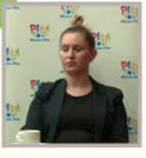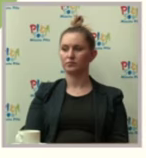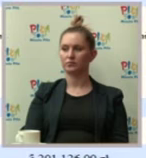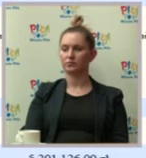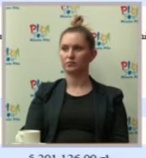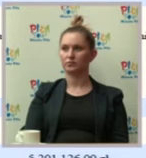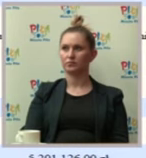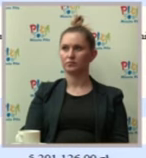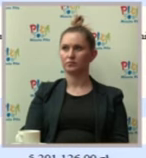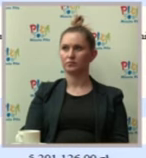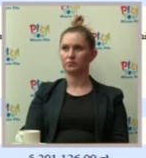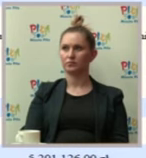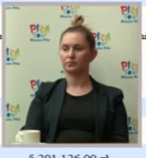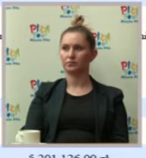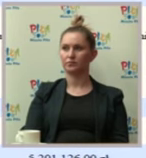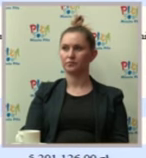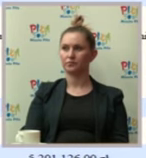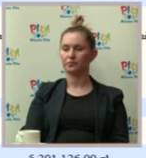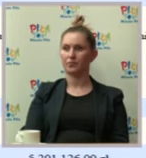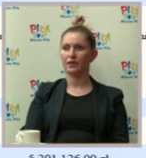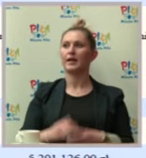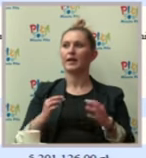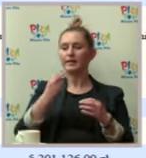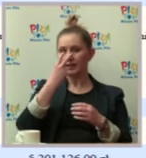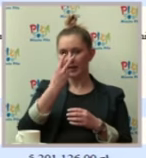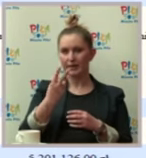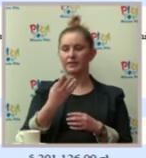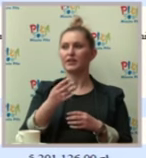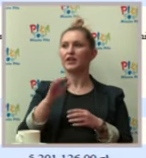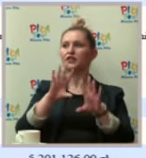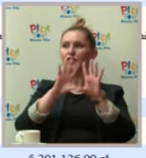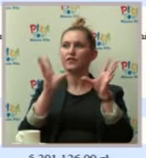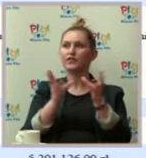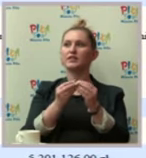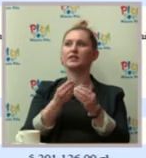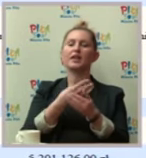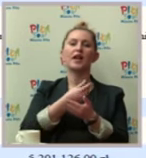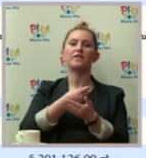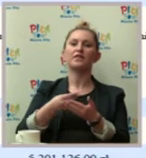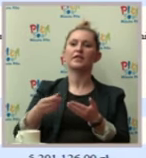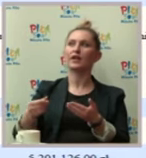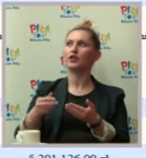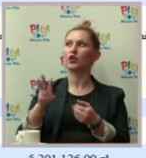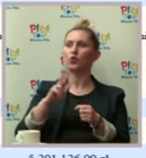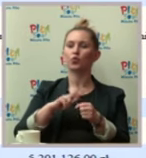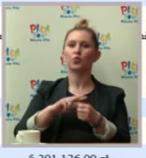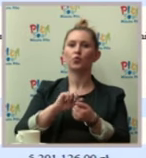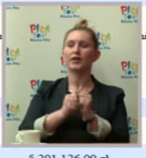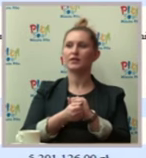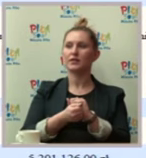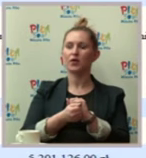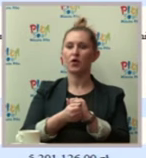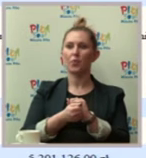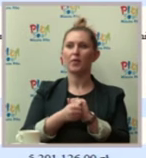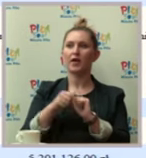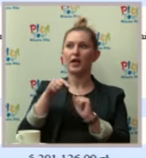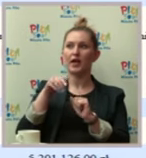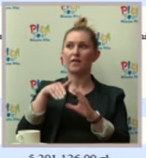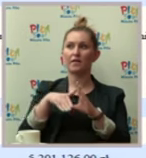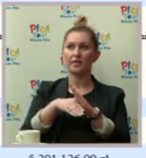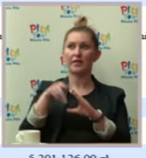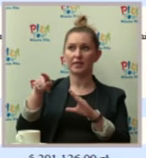ich potrzeby. Oczywiście tutaj są też wykazane częściowo w tym opracowaniu w jednej z tabel